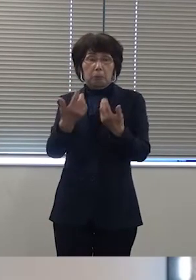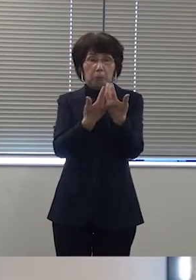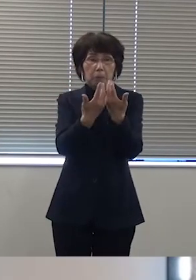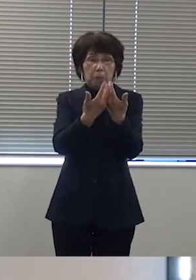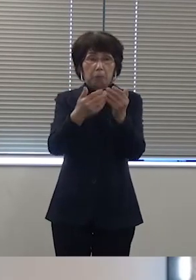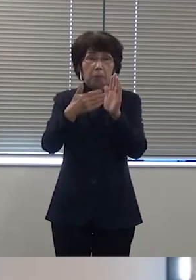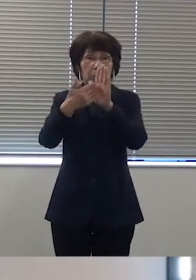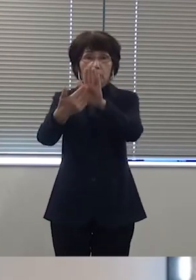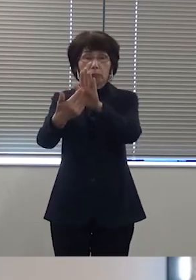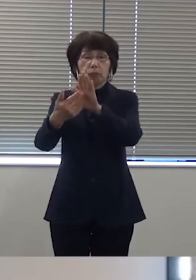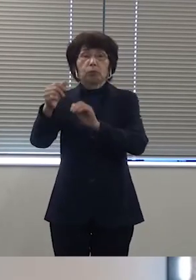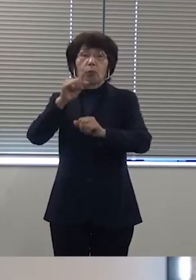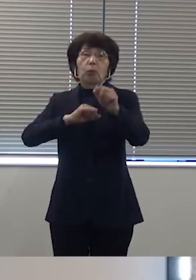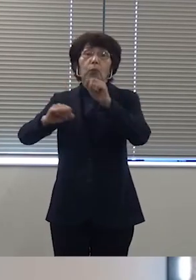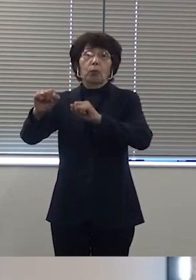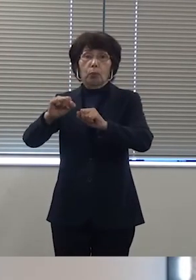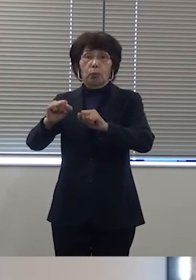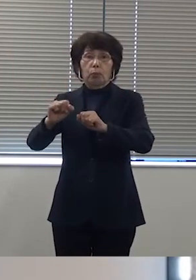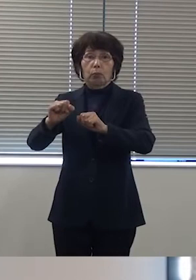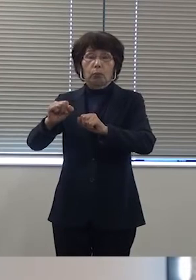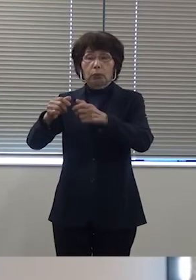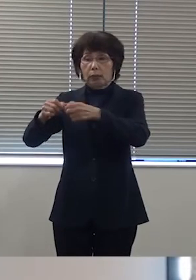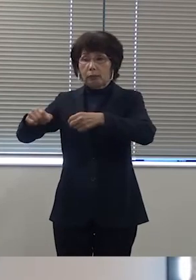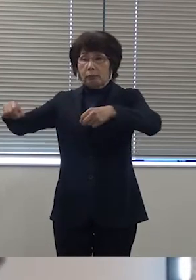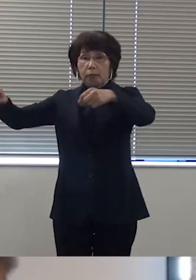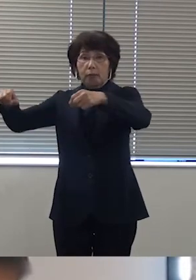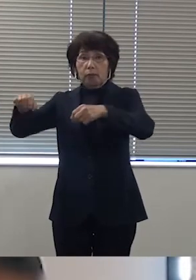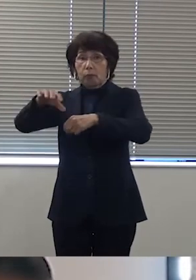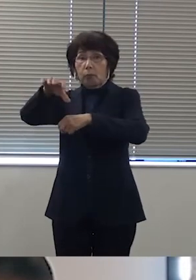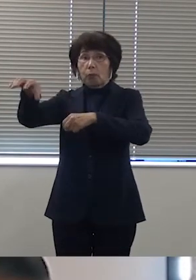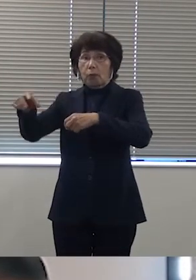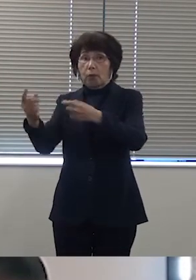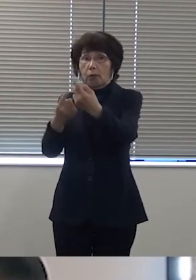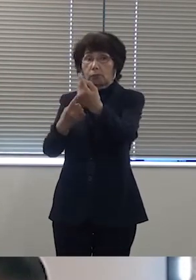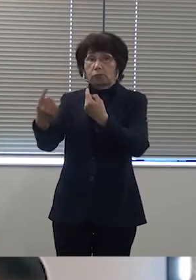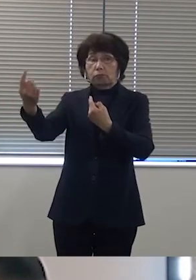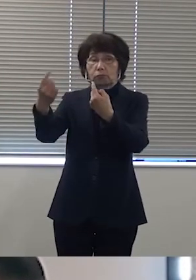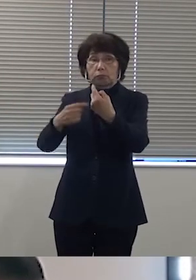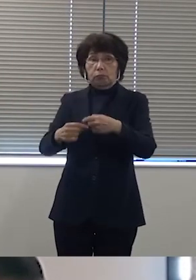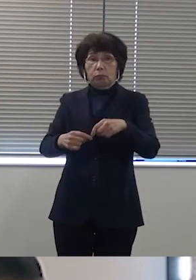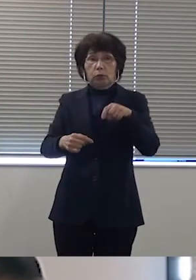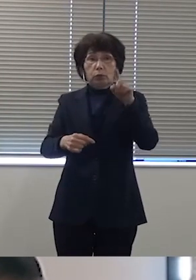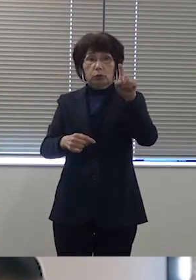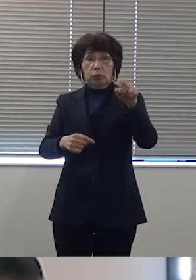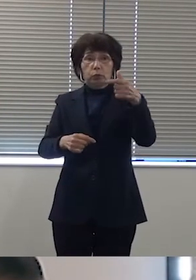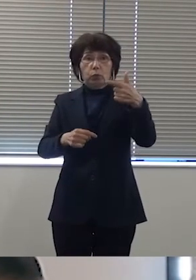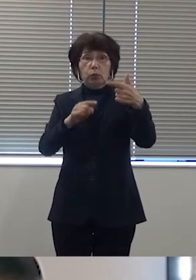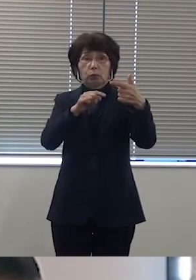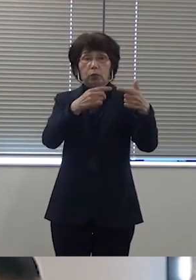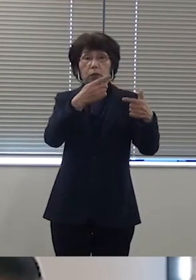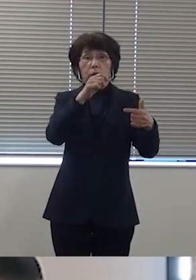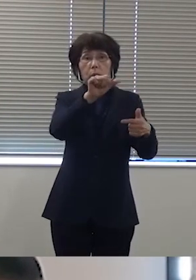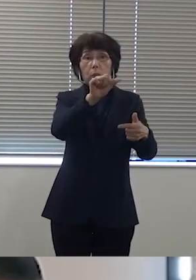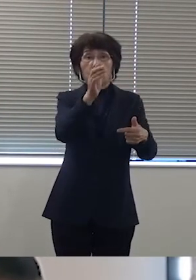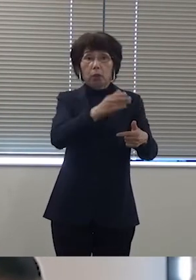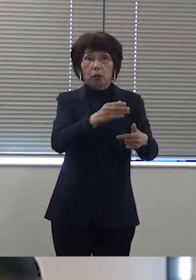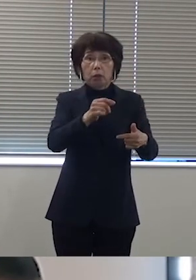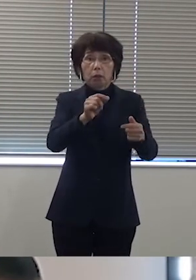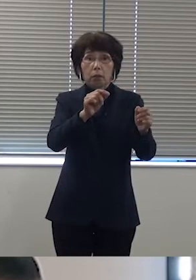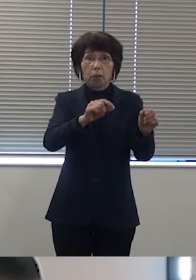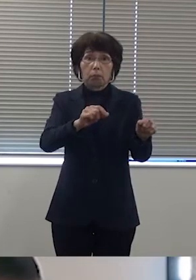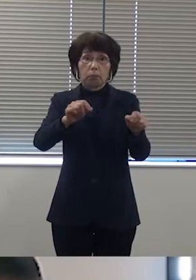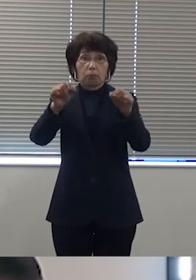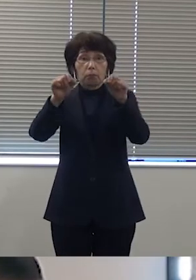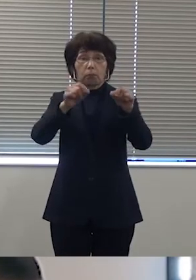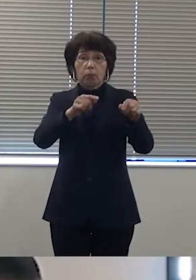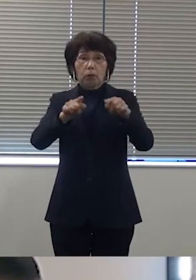が 43.7% まで増えておりまして、まあ、市場としての、まあ、あの潜在性というか可能性が高まっている